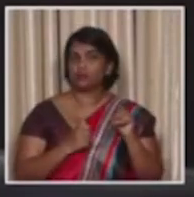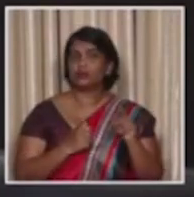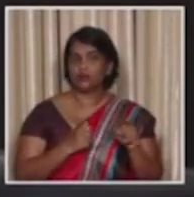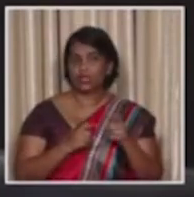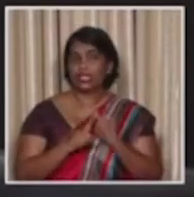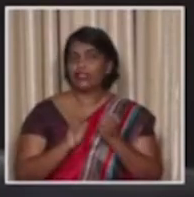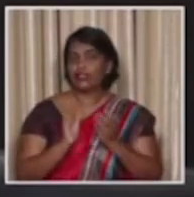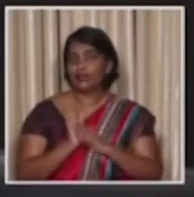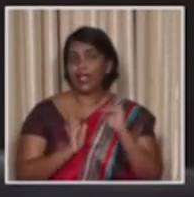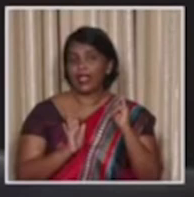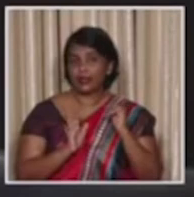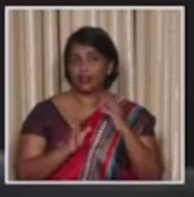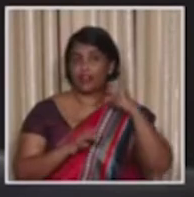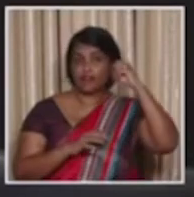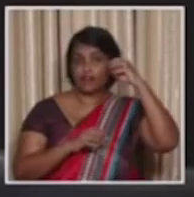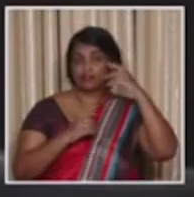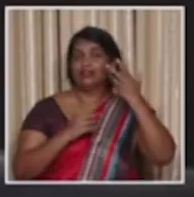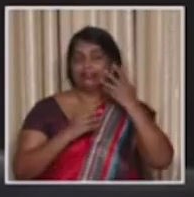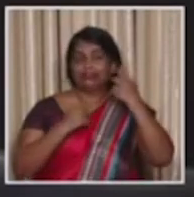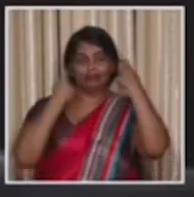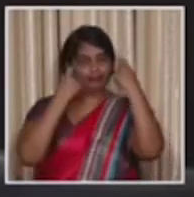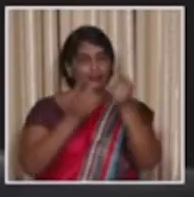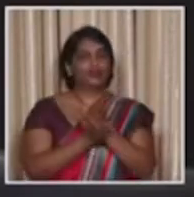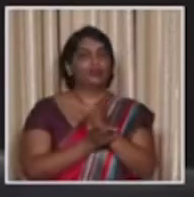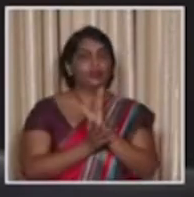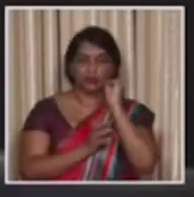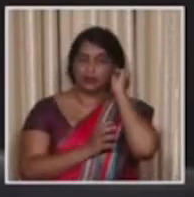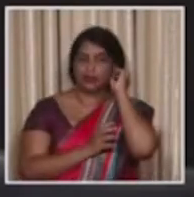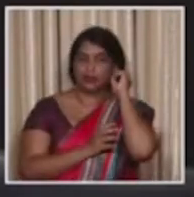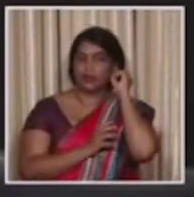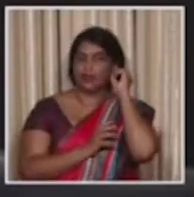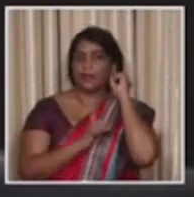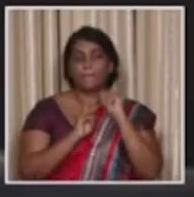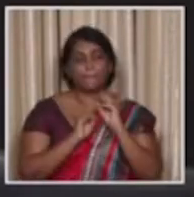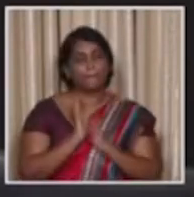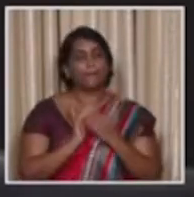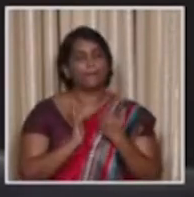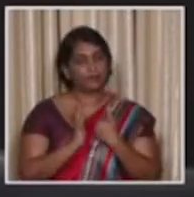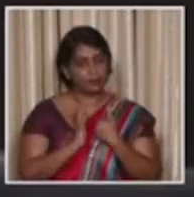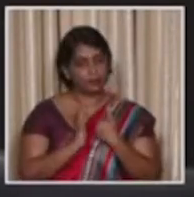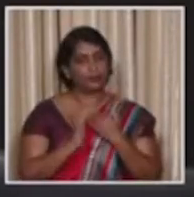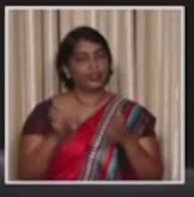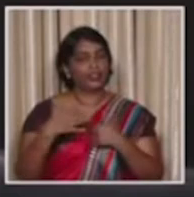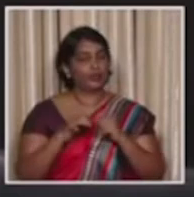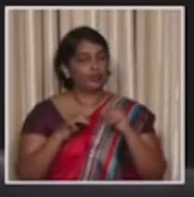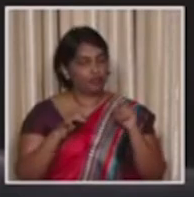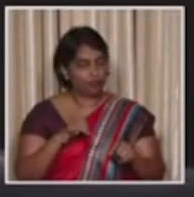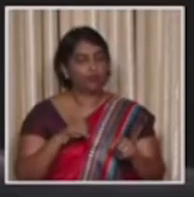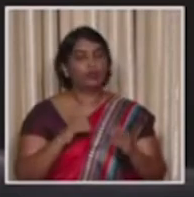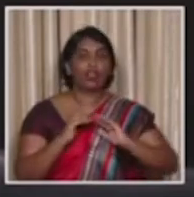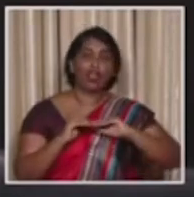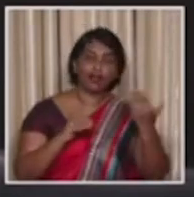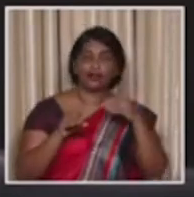මේ කිලෝමීටර් 60 විදුලි මාර්ගයක් බවට පත් කරගන්න. අග්‍රාමාත්‍යතුමත් මමත් කැබිනට් මණ්ඩල තුනත් ඉන්